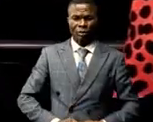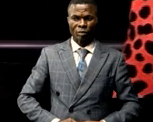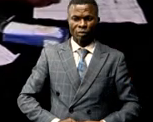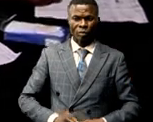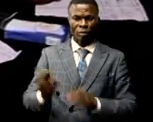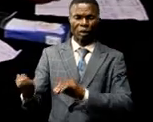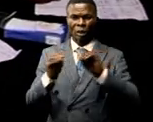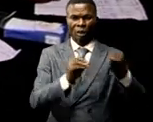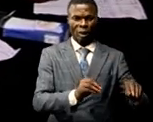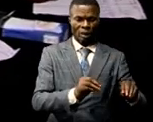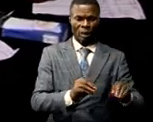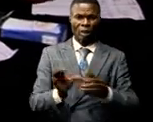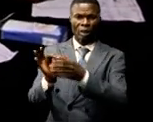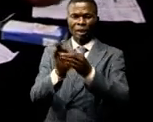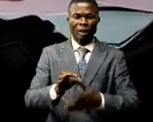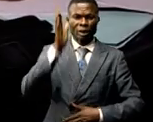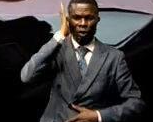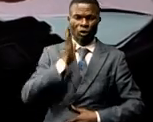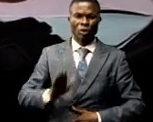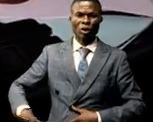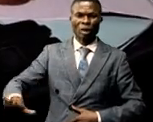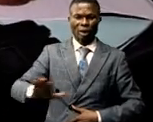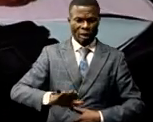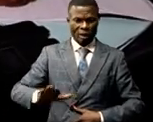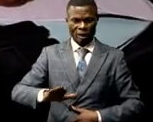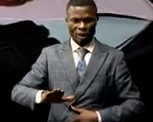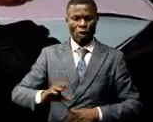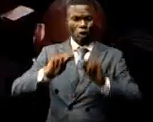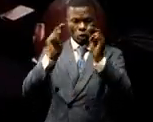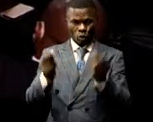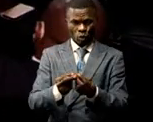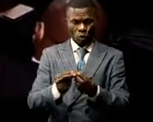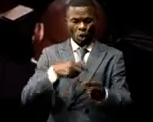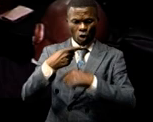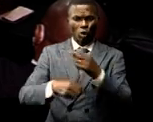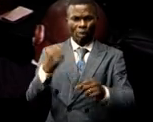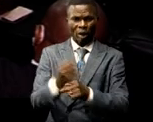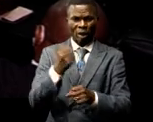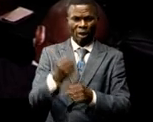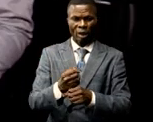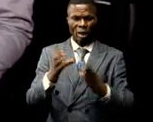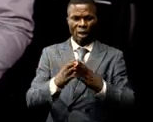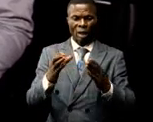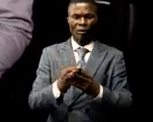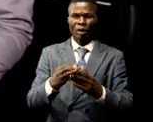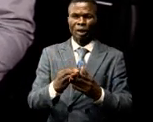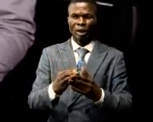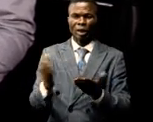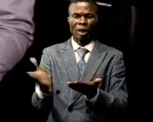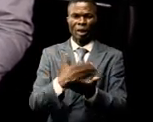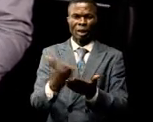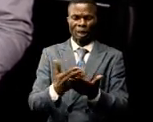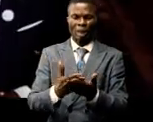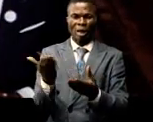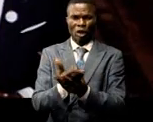en œuvre de l'Union sacrée de la nation. Aussitôt, cette structure s'est mise au travail avec la production d'un cahier des charges